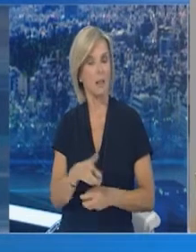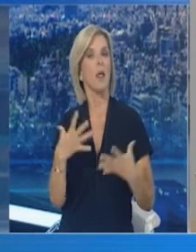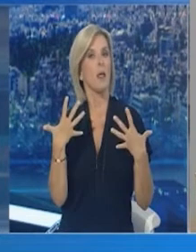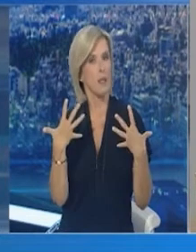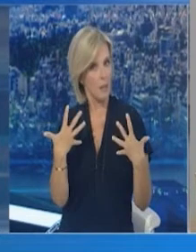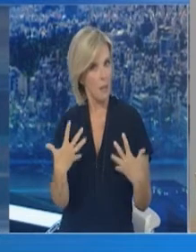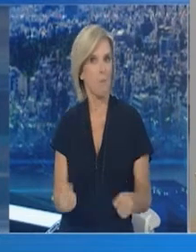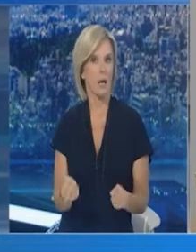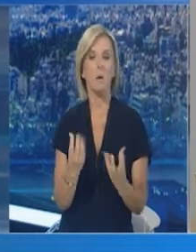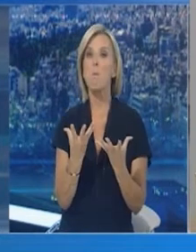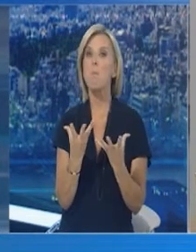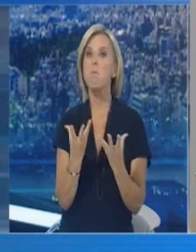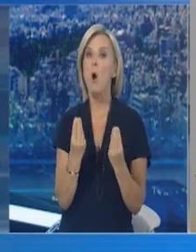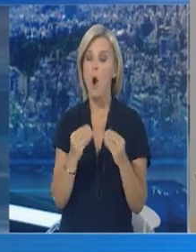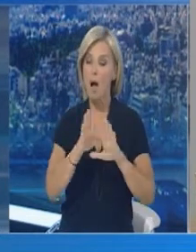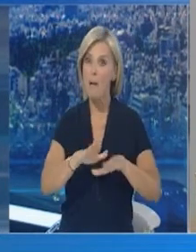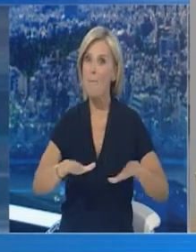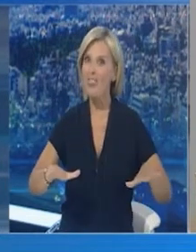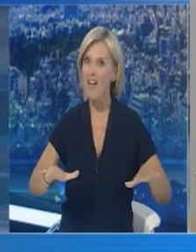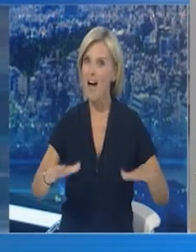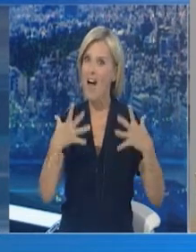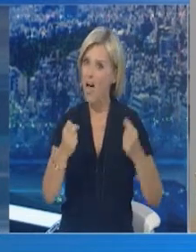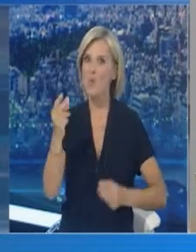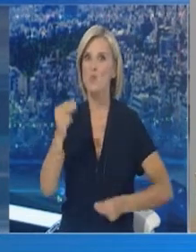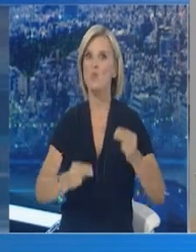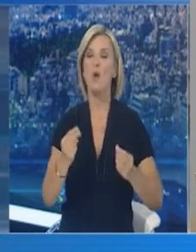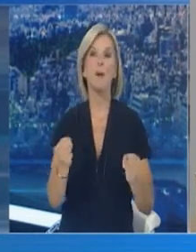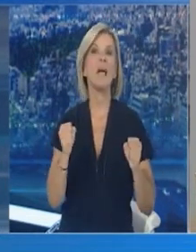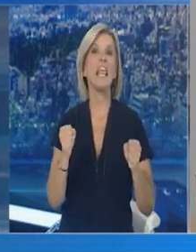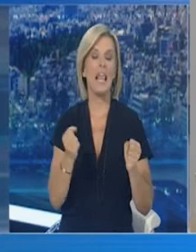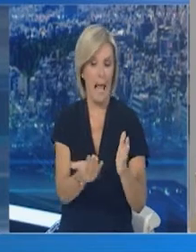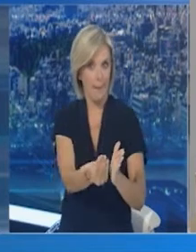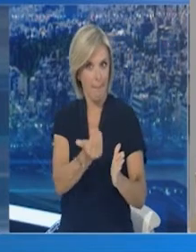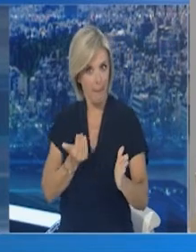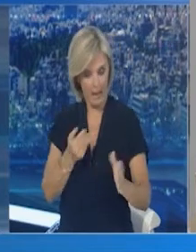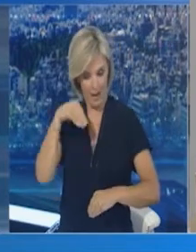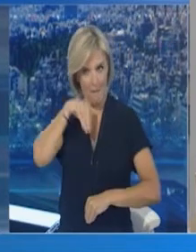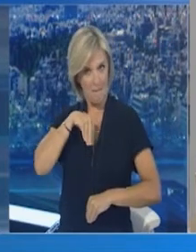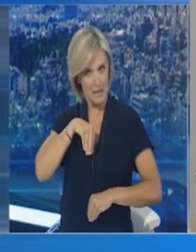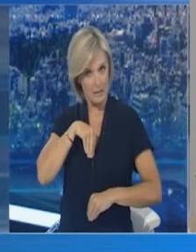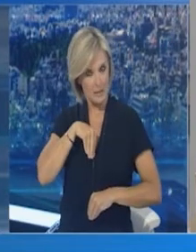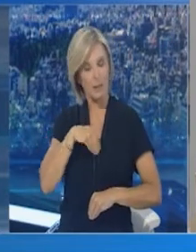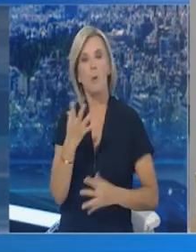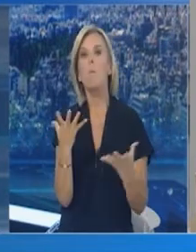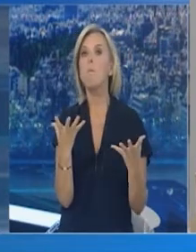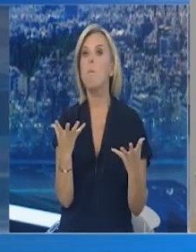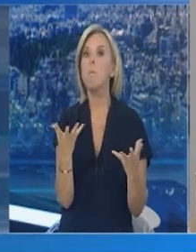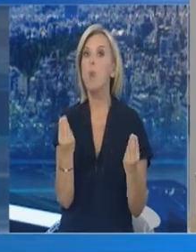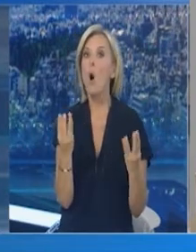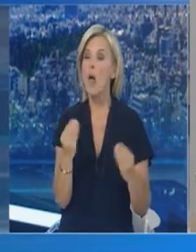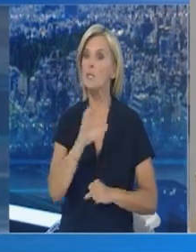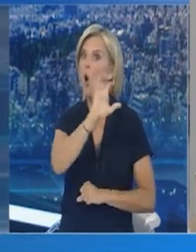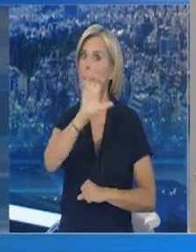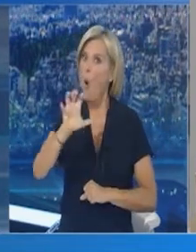Αυξημένος αριθμός παιδιών με χρόνια προβλήματα έχει καταγραφεί στις χώρες που ήδη ο εμβολιασμός